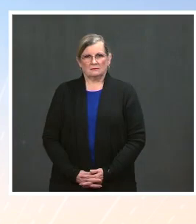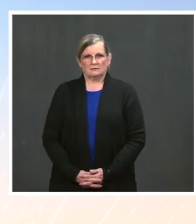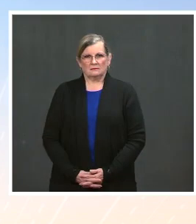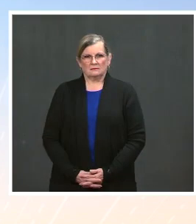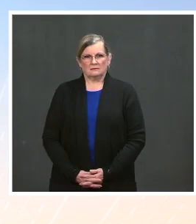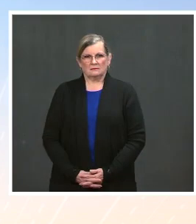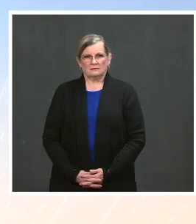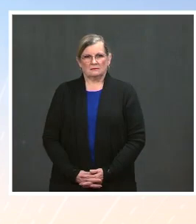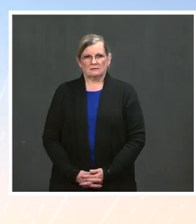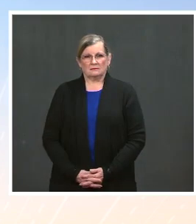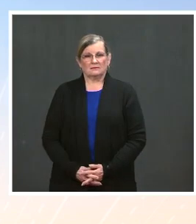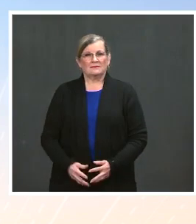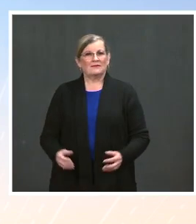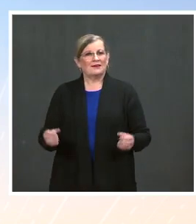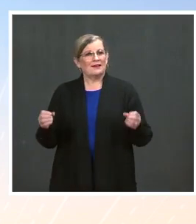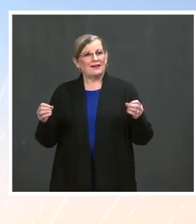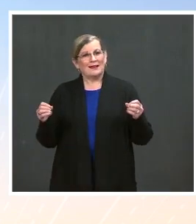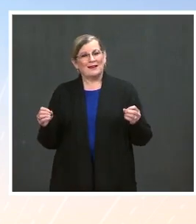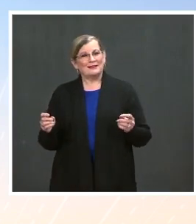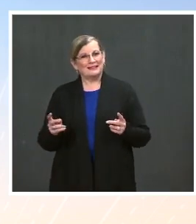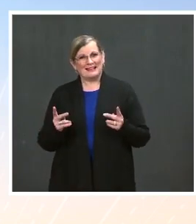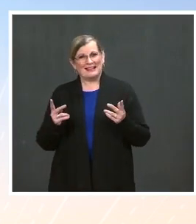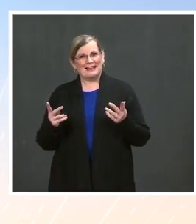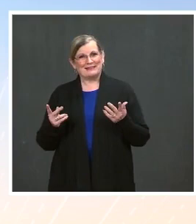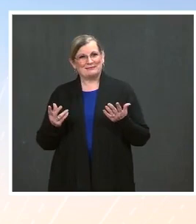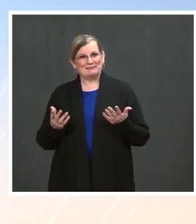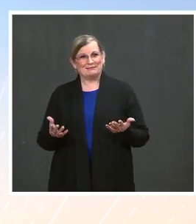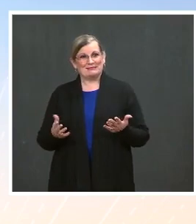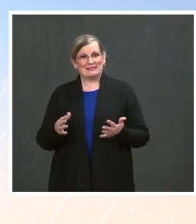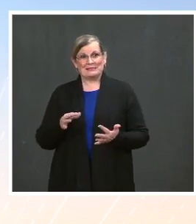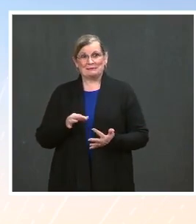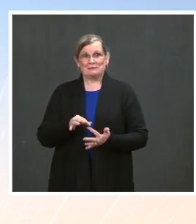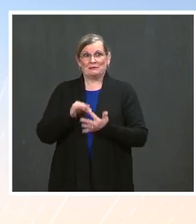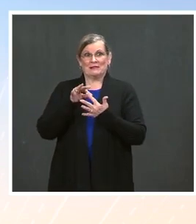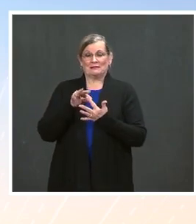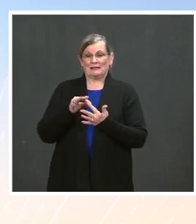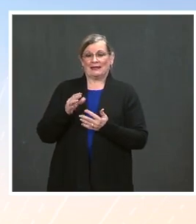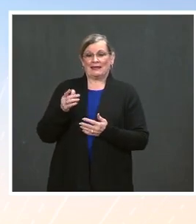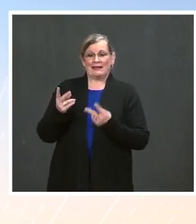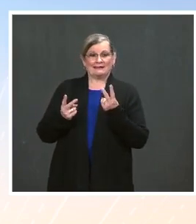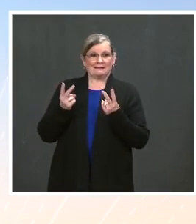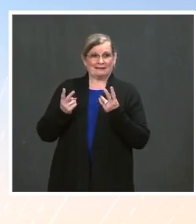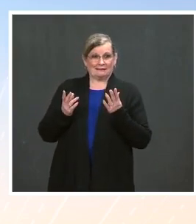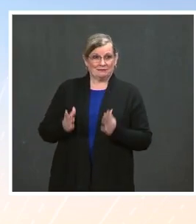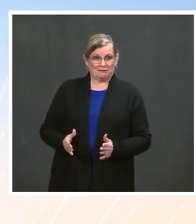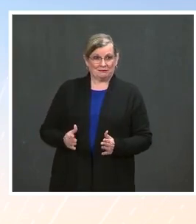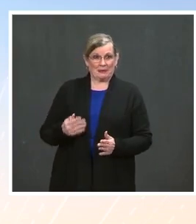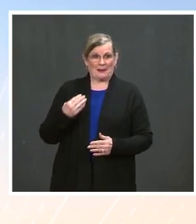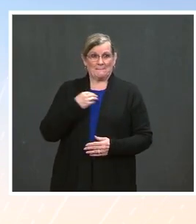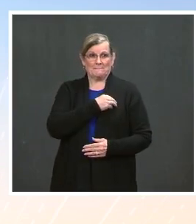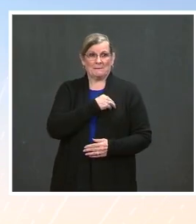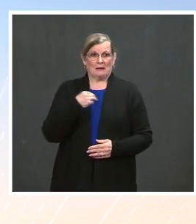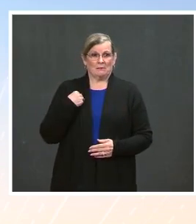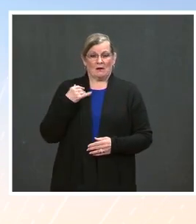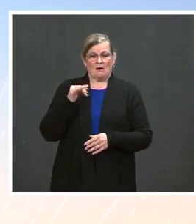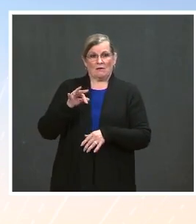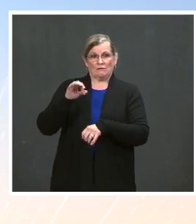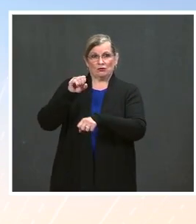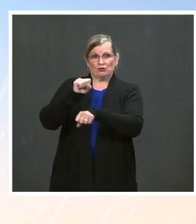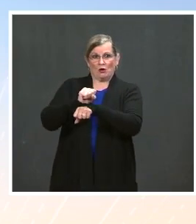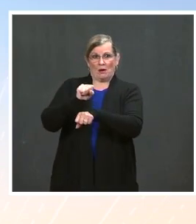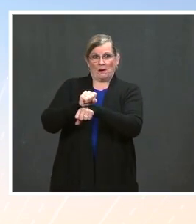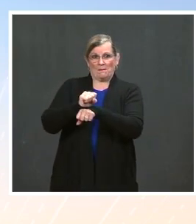Emirlikleri ve Katar bunda afganların geçici olarak götürüleceği ülkeler olduğu iddia ediliyor ABD'nin çekilmesinden sonra